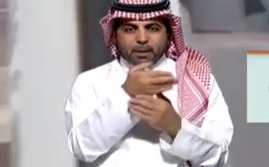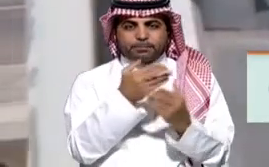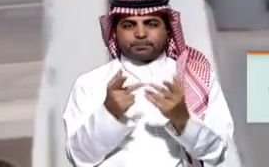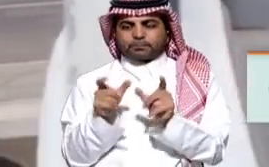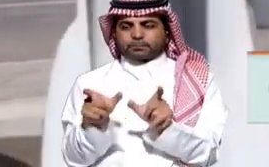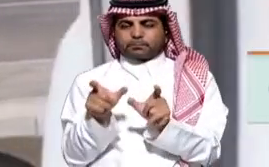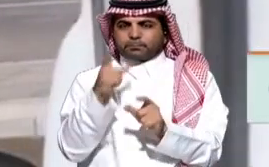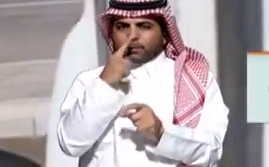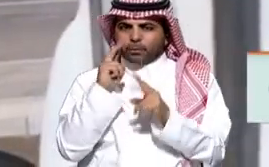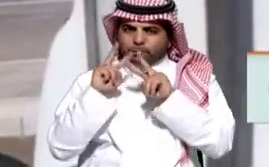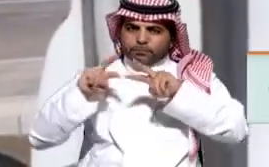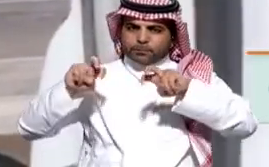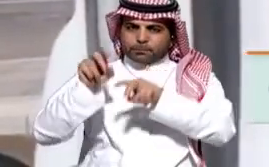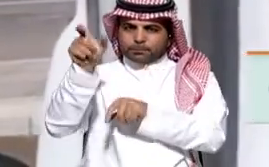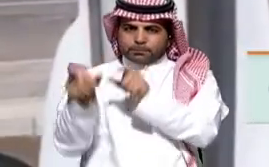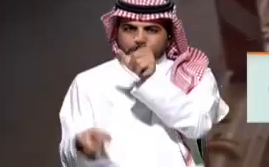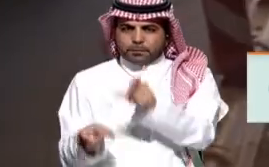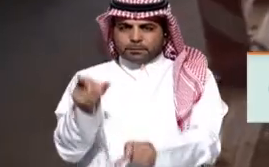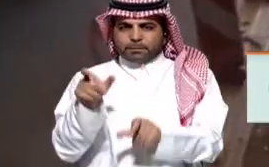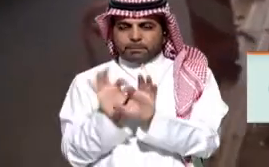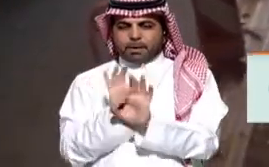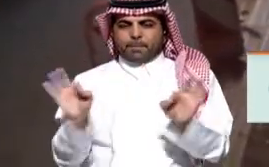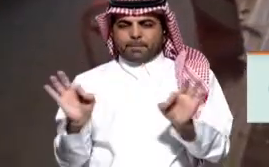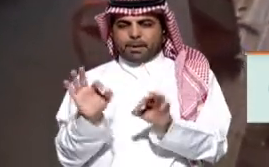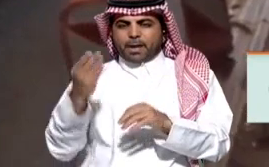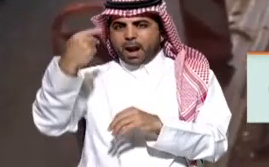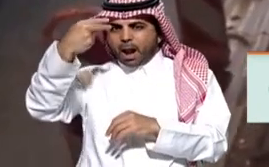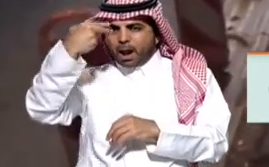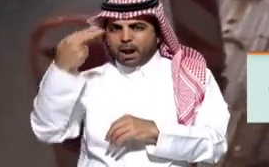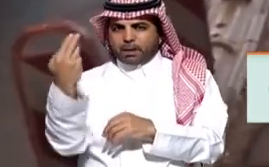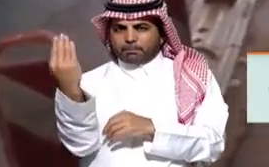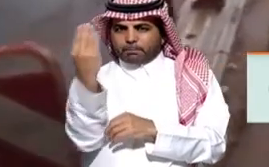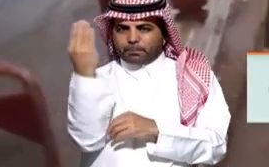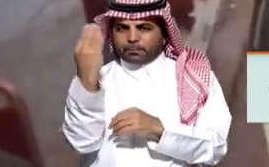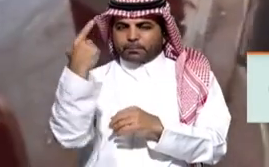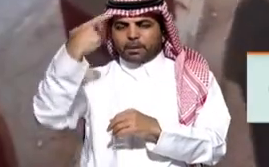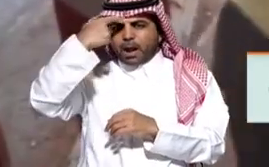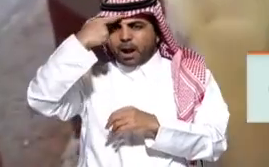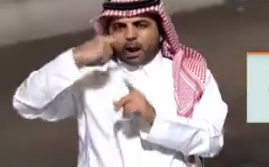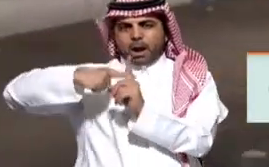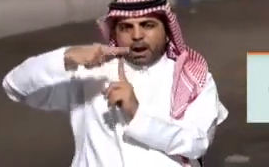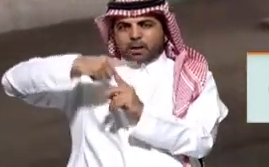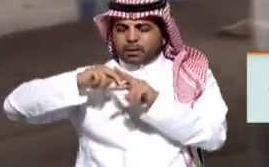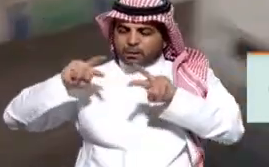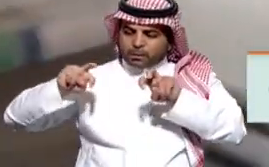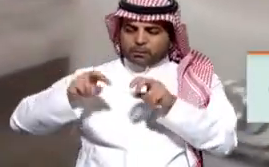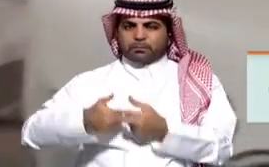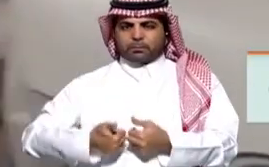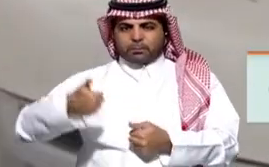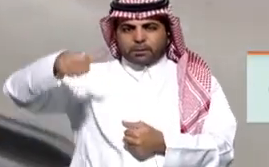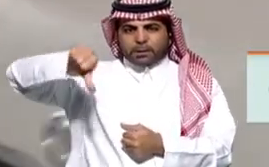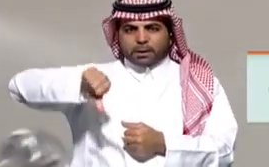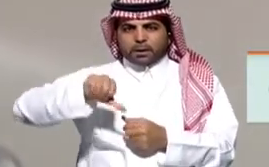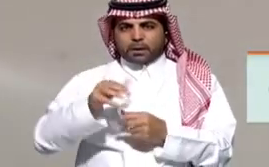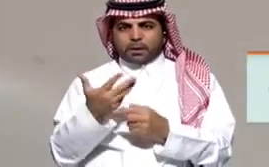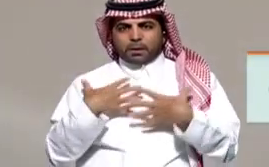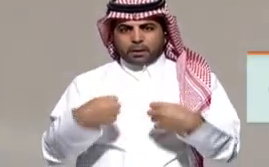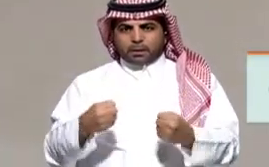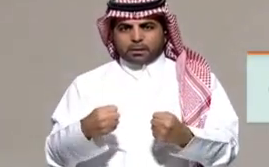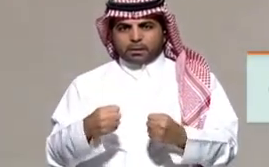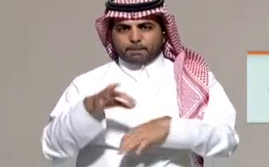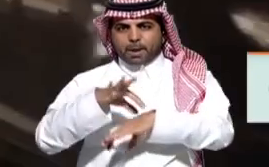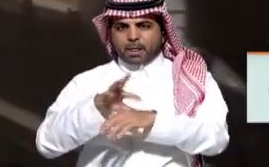بالرصد والمتابعة المستمرة من خلال الكشف الحراري والفحوصات المتخصصة للتأكد من خلو المسافرين